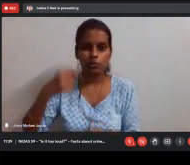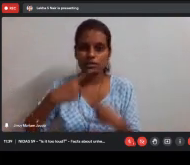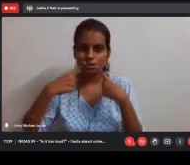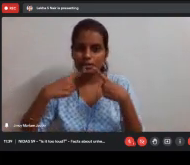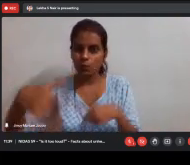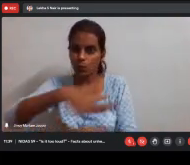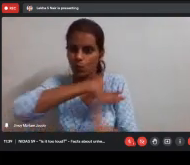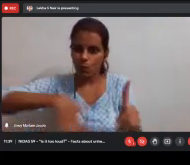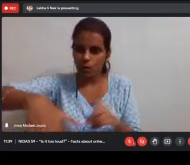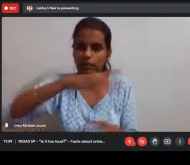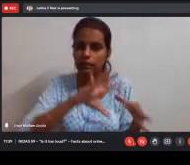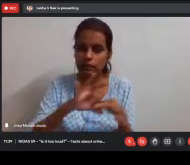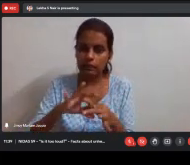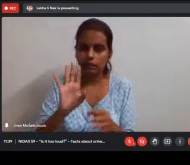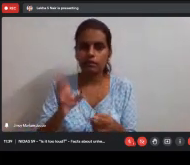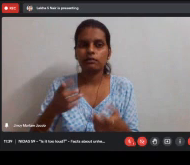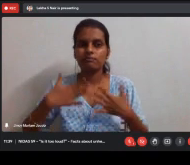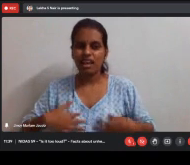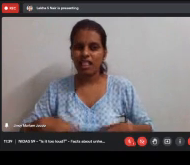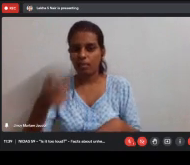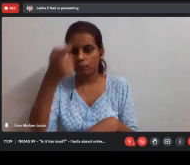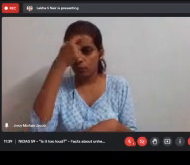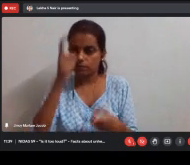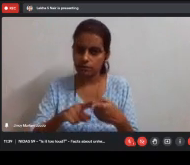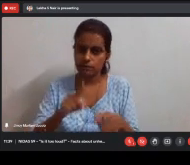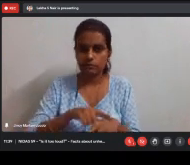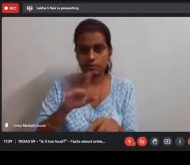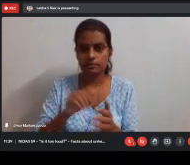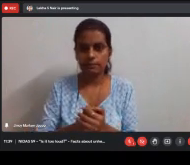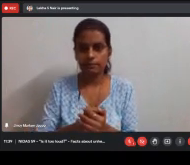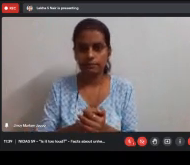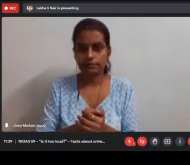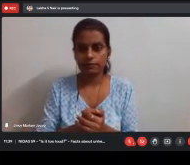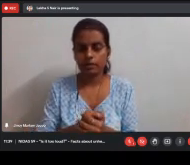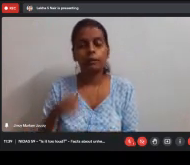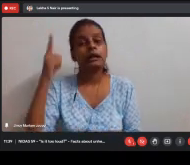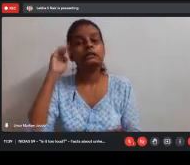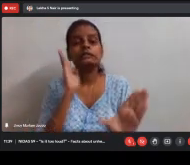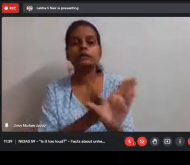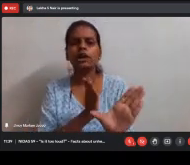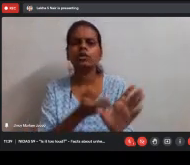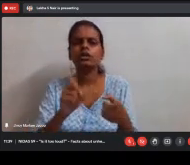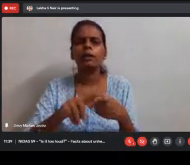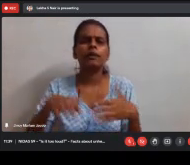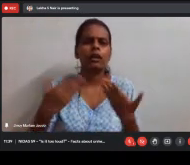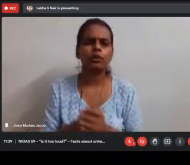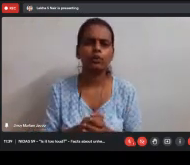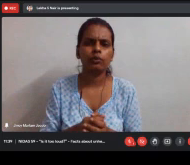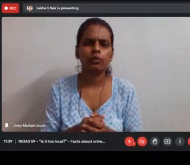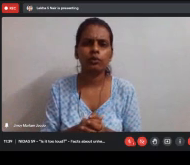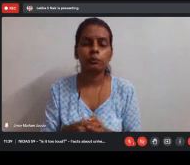കാര്യങ്ങളും ഉണ്ടാക്കുന്നു. ഇനി കേൾവിക്കുറവ് അല്ലാതെ തന്നെ വേറെയും പല മാറ്റങ്ങൾ നമ്മളുടെ ശരീരത്തിൽ സംഭവിക്കുന്നുണ്ട്. ശബ്ദം കാരണം,